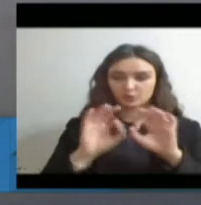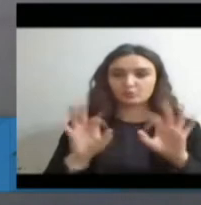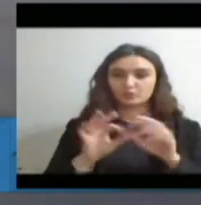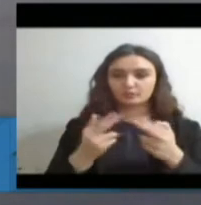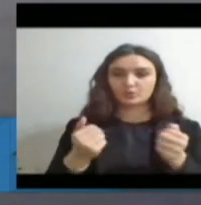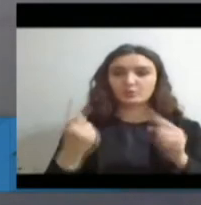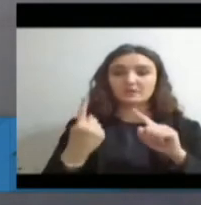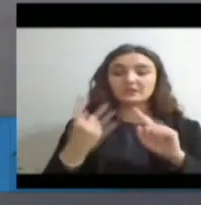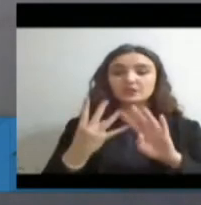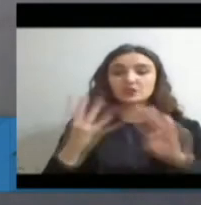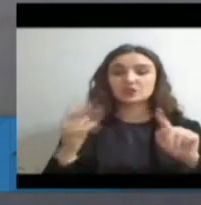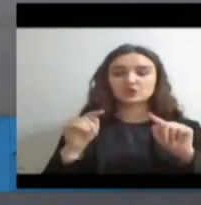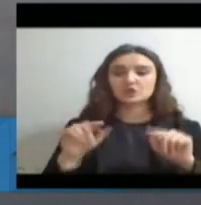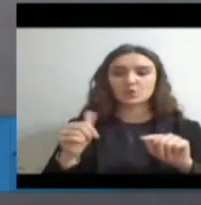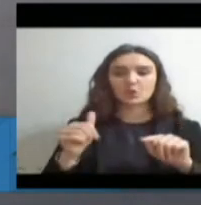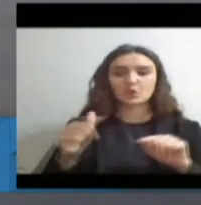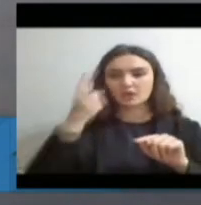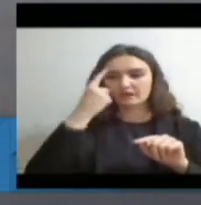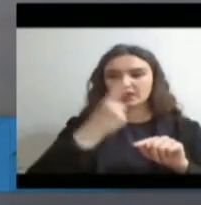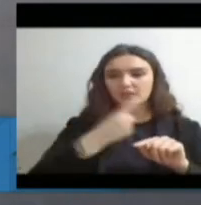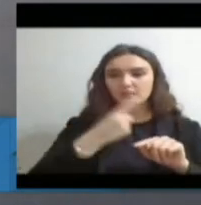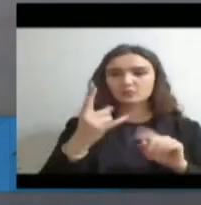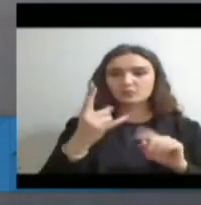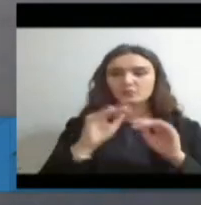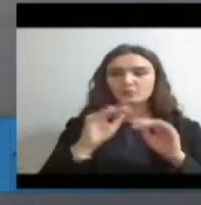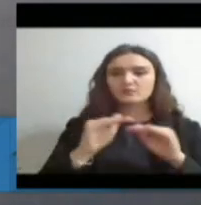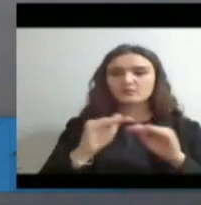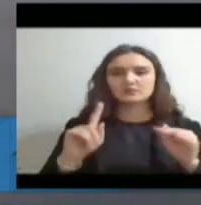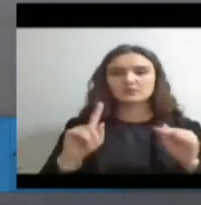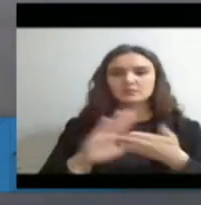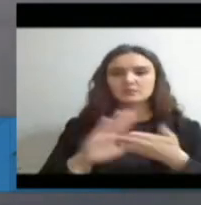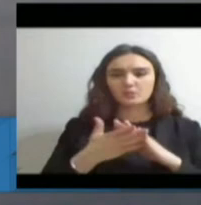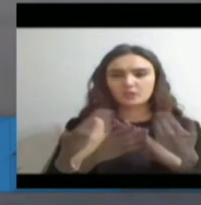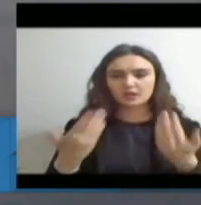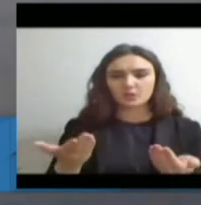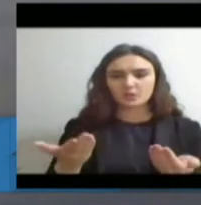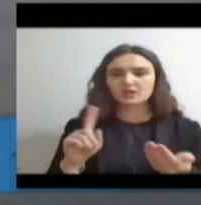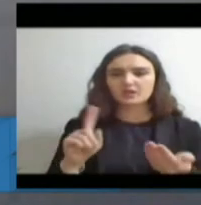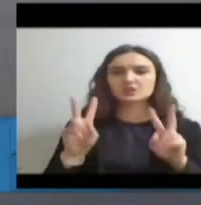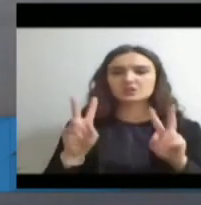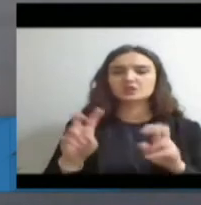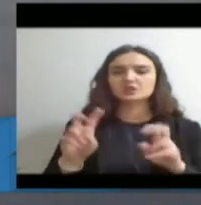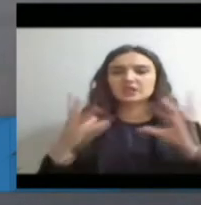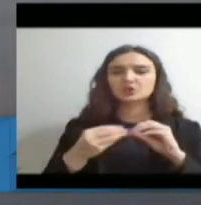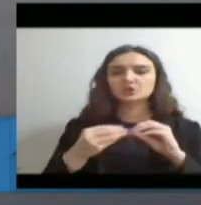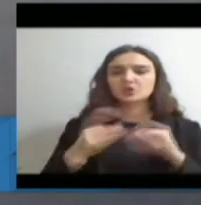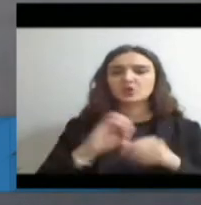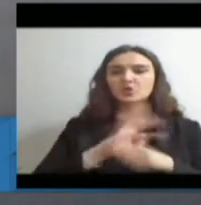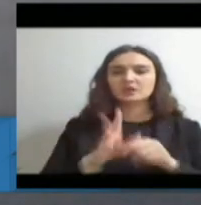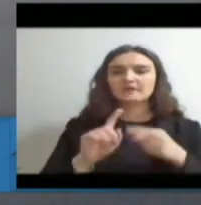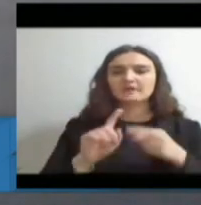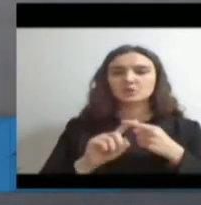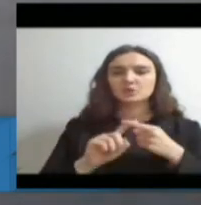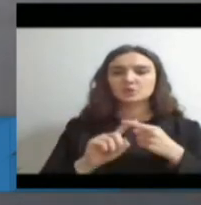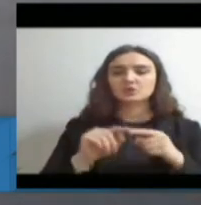რიგში როგორ გავაგებინოთ ბავშვებს რა მდგომარეობა, რას ნიშნავს საერთოდ კორონავირუსი, მით უმეტეს მაშინ,